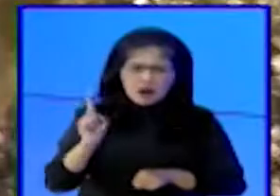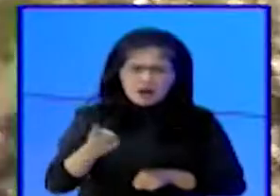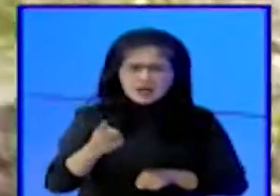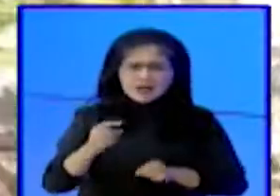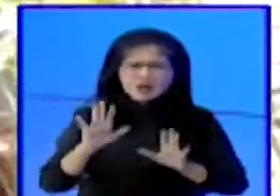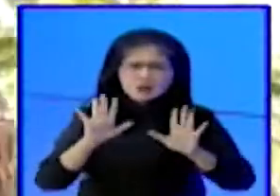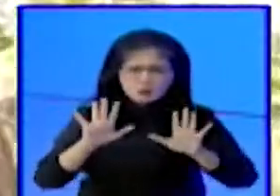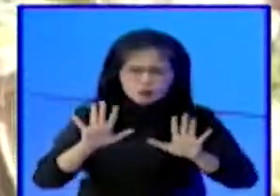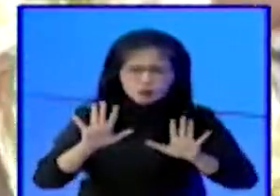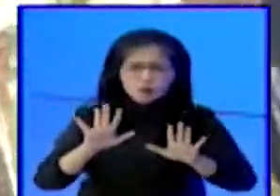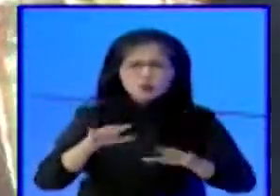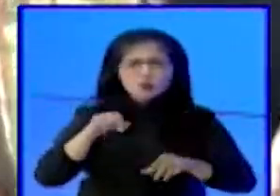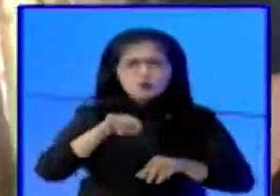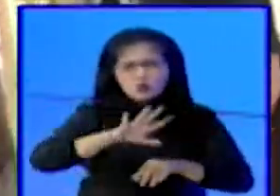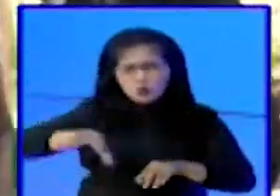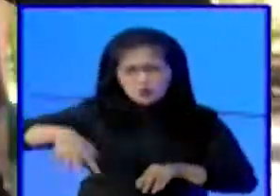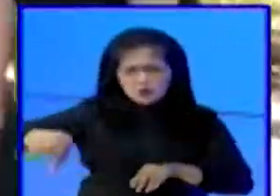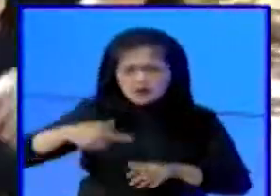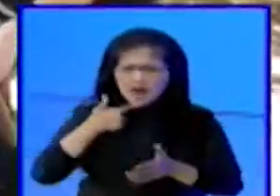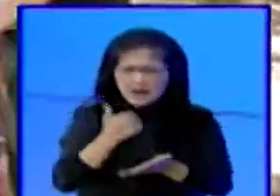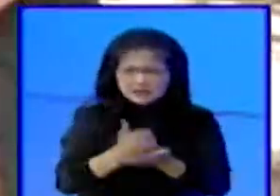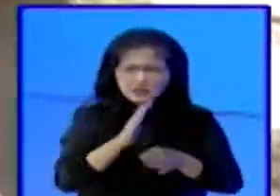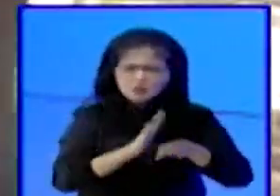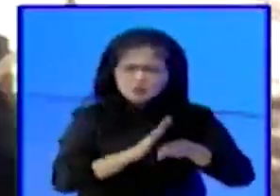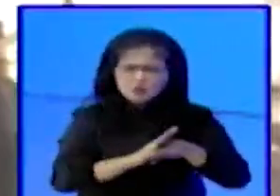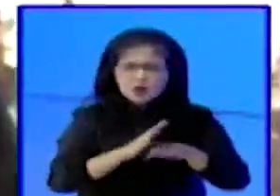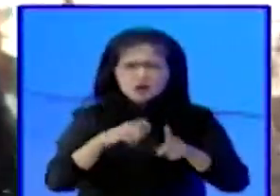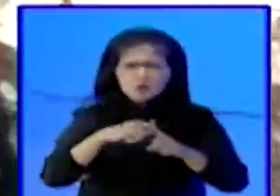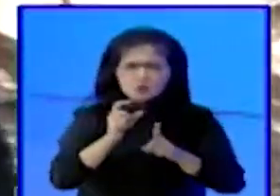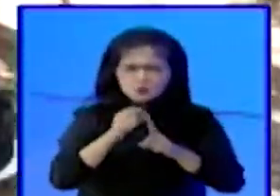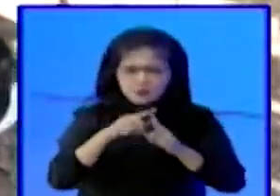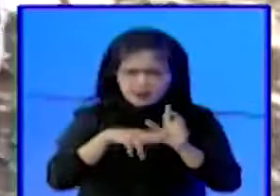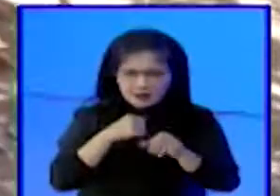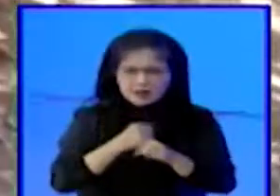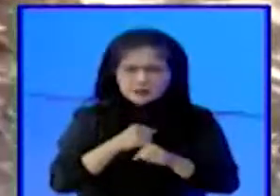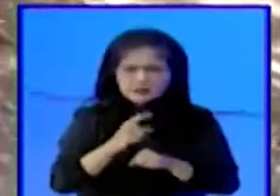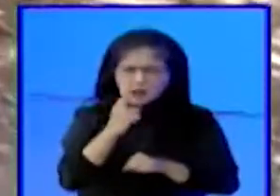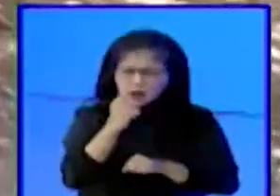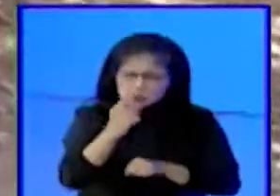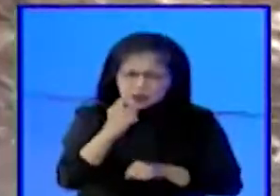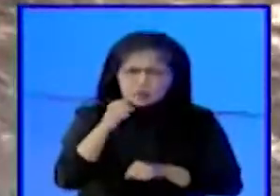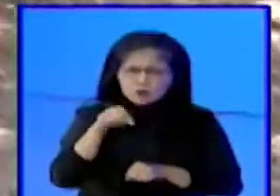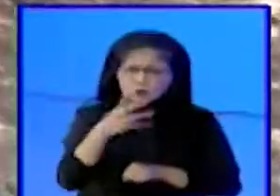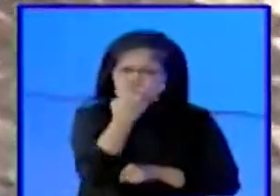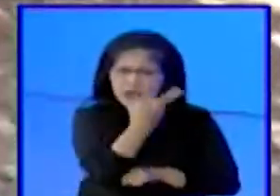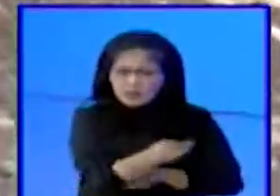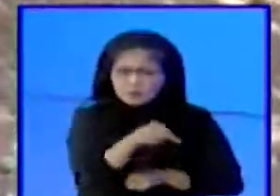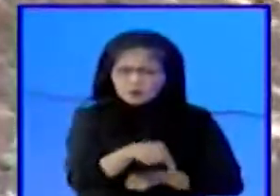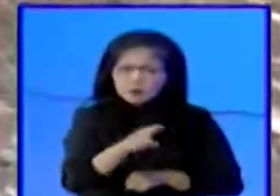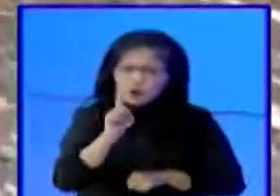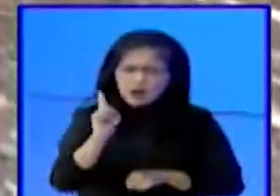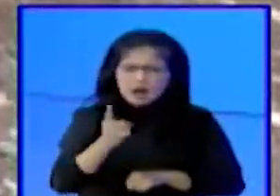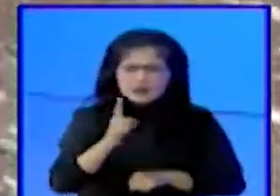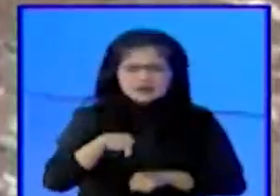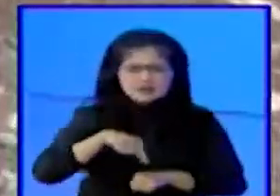asli kota Kupang. Kampung ini juga menjadi satu-satunya kampung adat Helong yang masih tersisa hingga kini. Ya, dengan mama